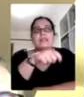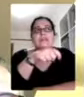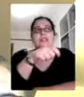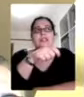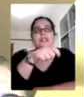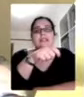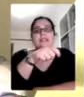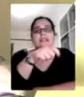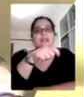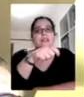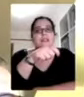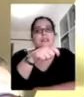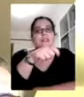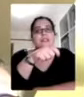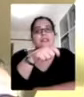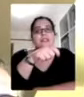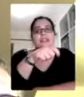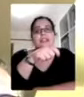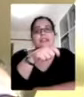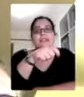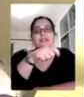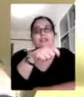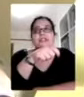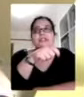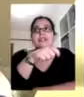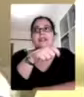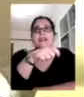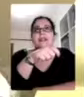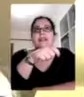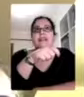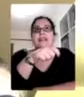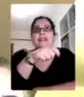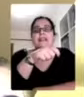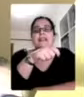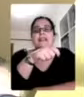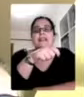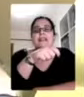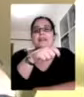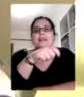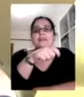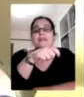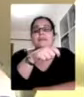Yasir mi denemişti neydi? Sonrasında çok şikayet etmişti. Kıyamam yani.